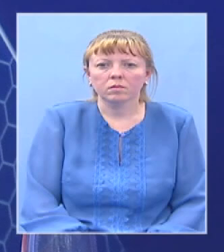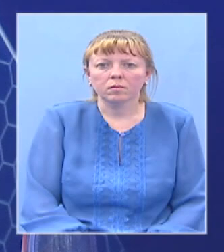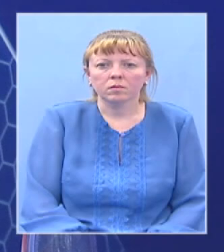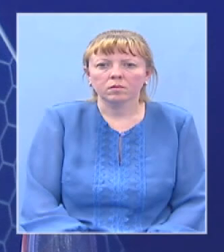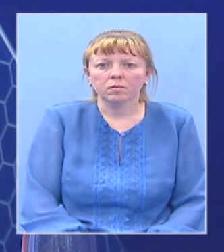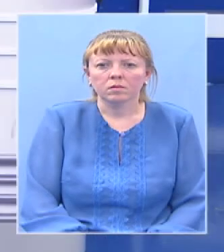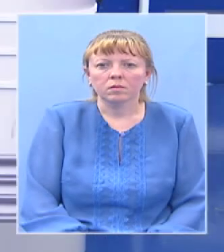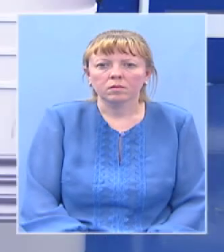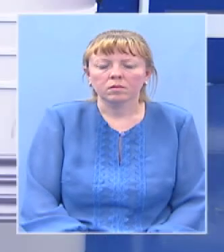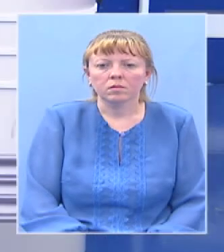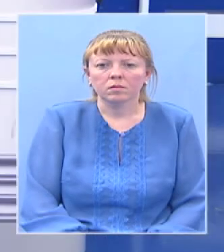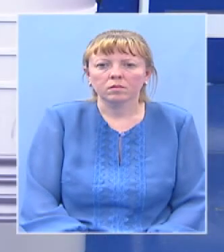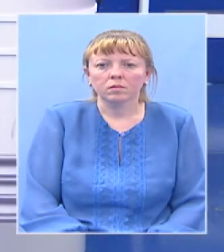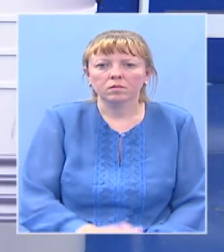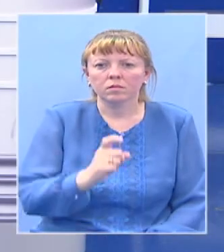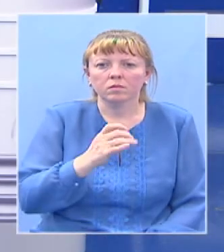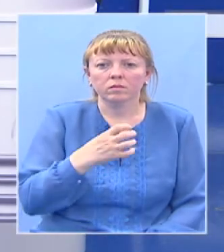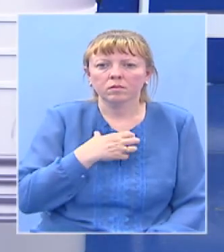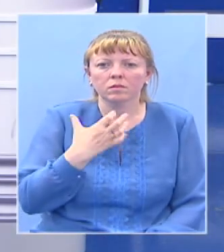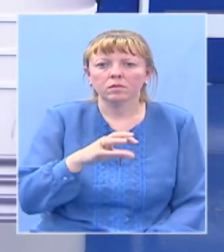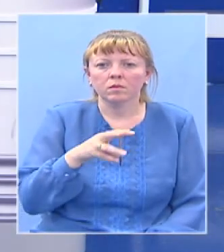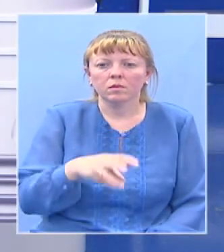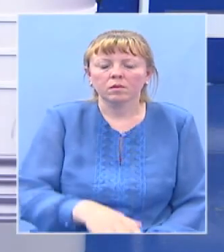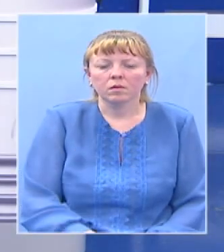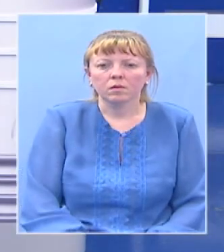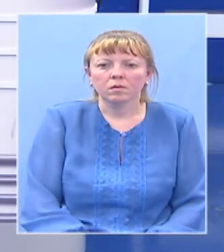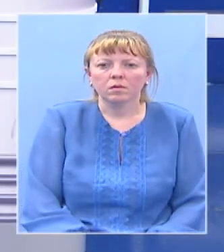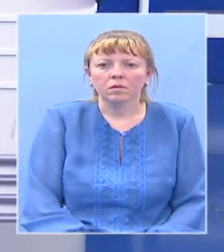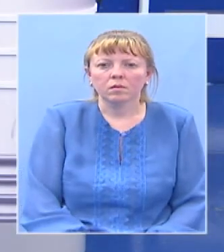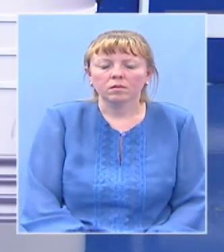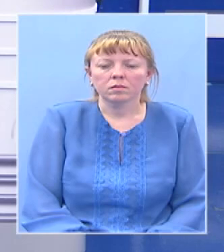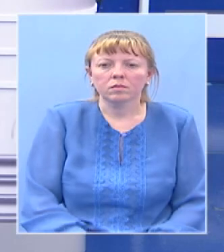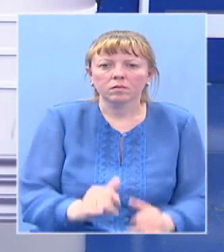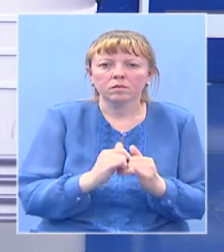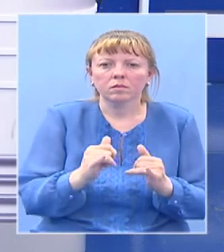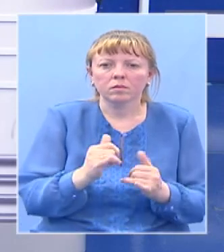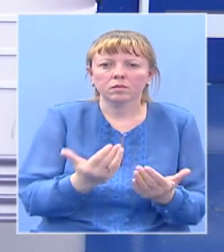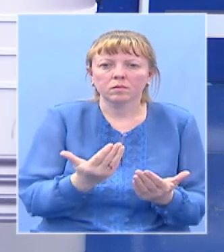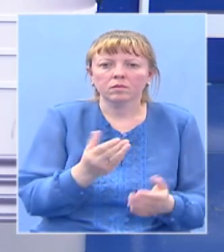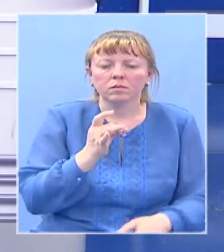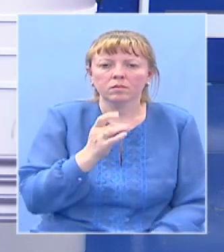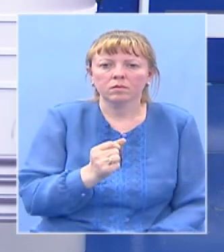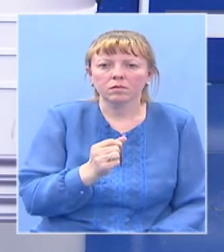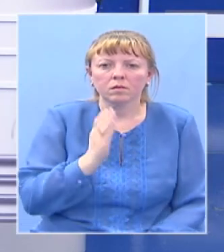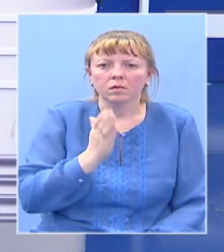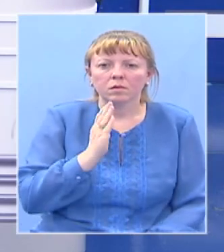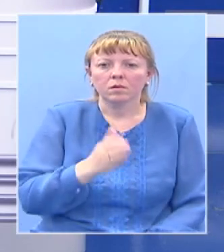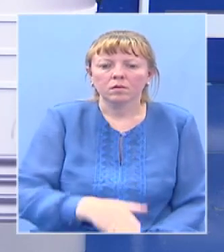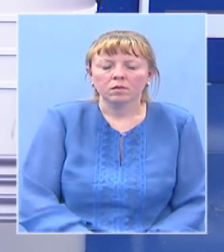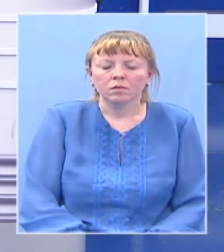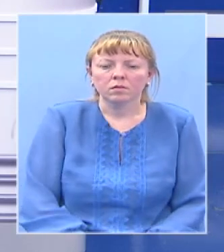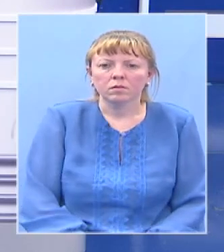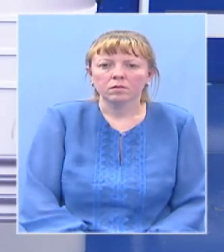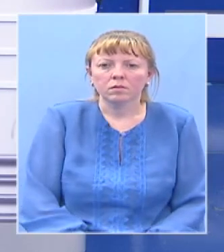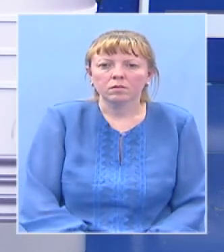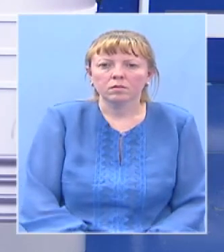это очень стратегически важный момент именно развитие данного сферы транспортного контроля